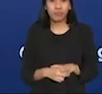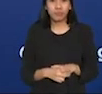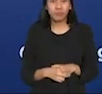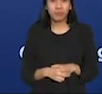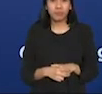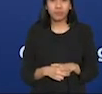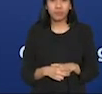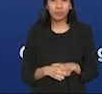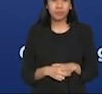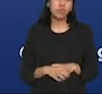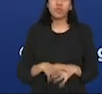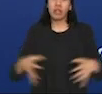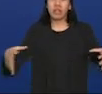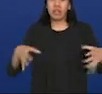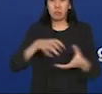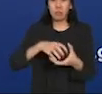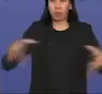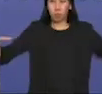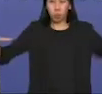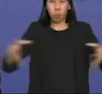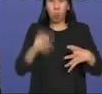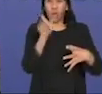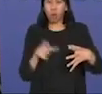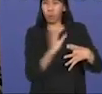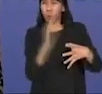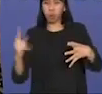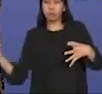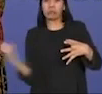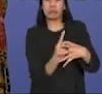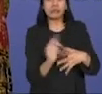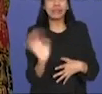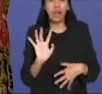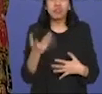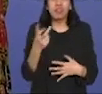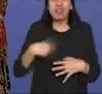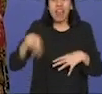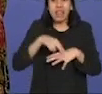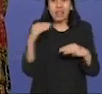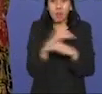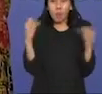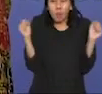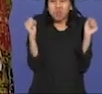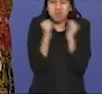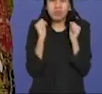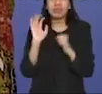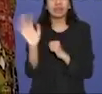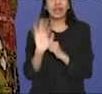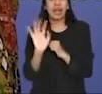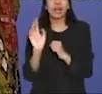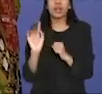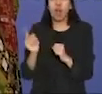hindari kerumunan dengan orang banyak jangan naik kendaraan umum yang penuh sesak segera pulang